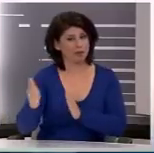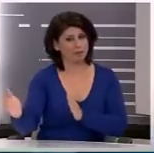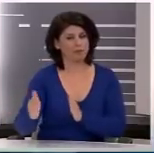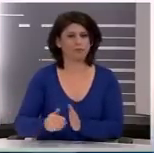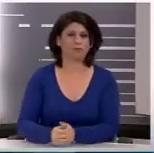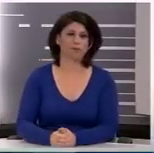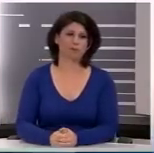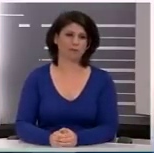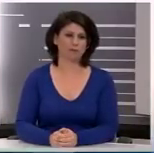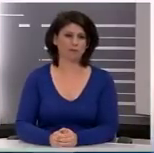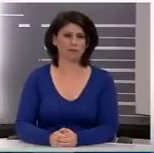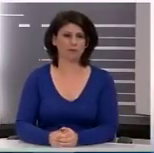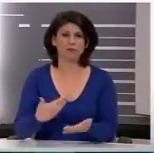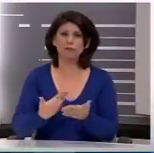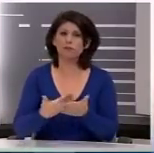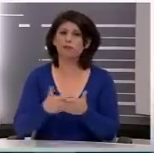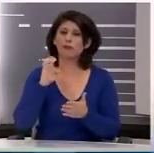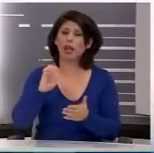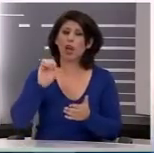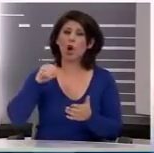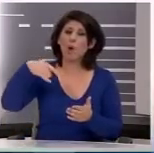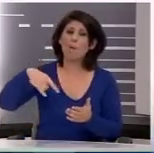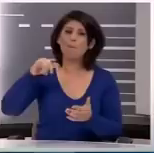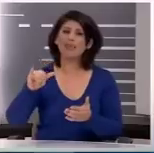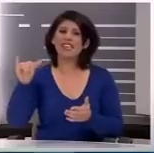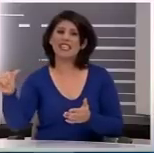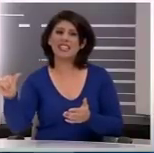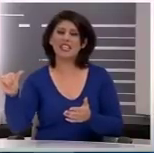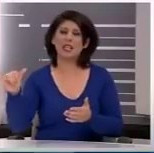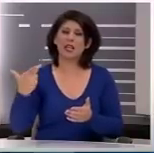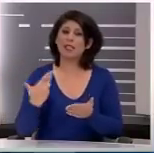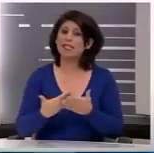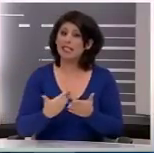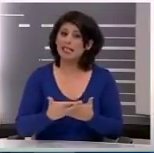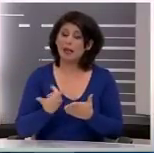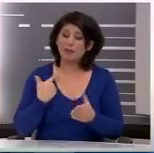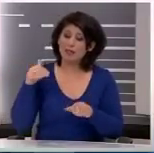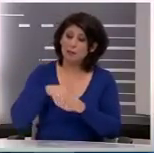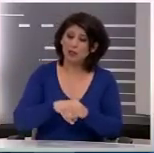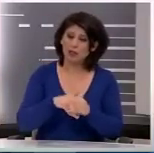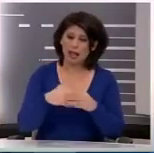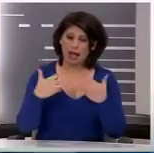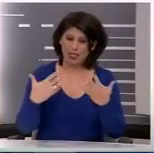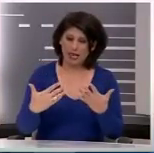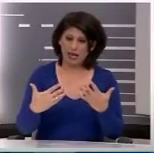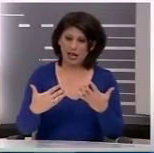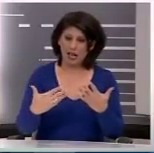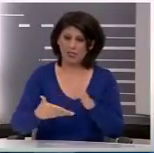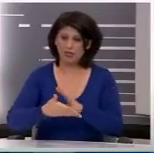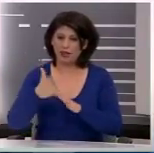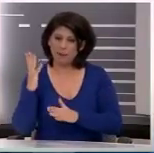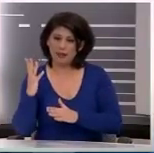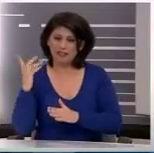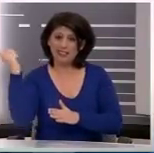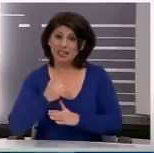Πάρτε λοιπόν τα στοιχεία του ΕΟΠΗ να δούμε τη συμμετοχή των πολιτών. 10 με 15% το 12.